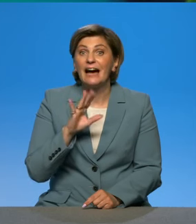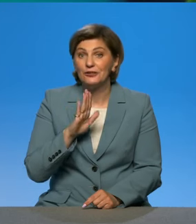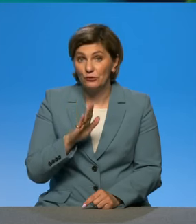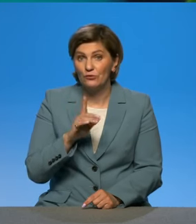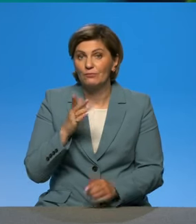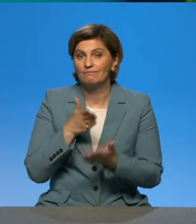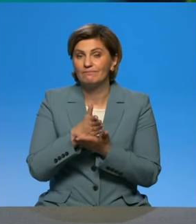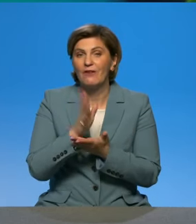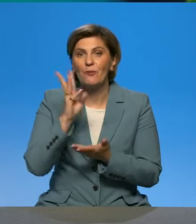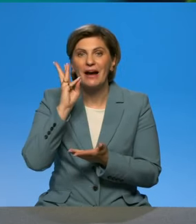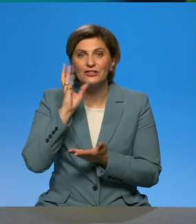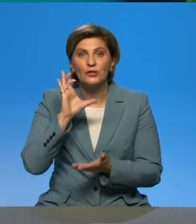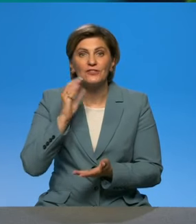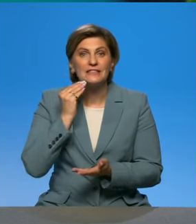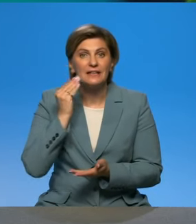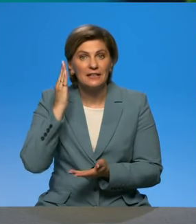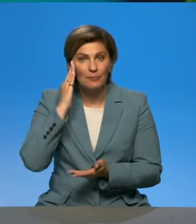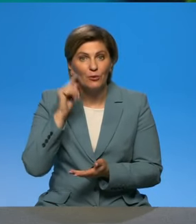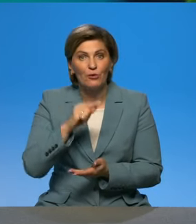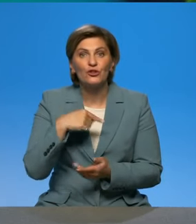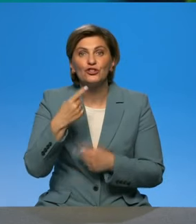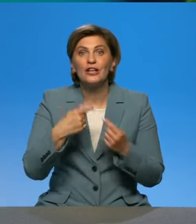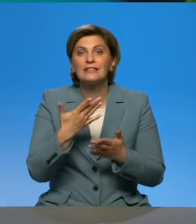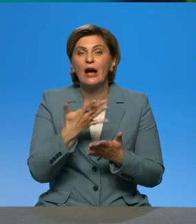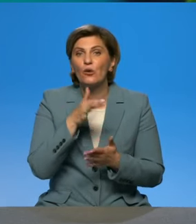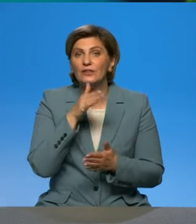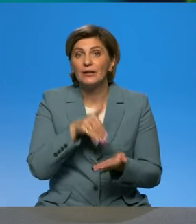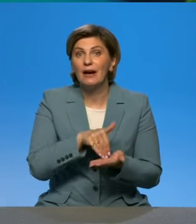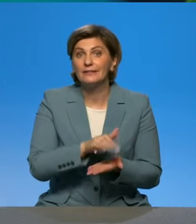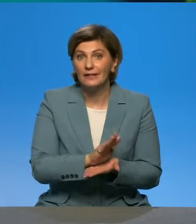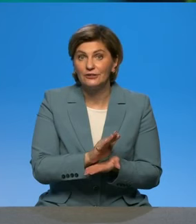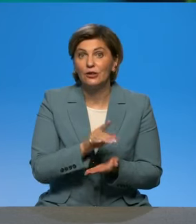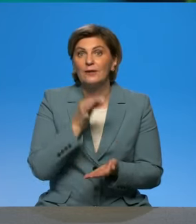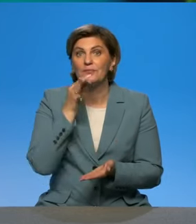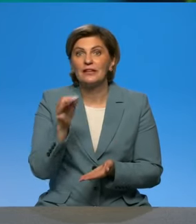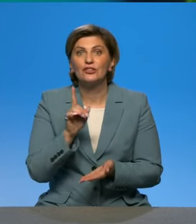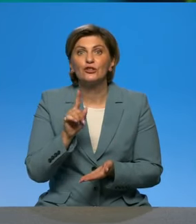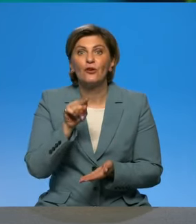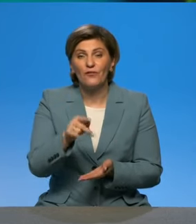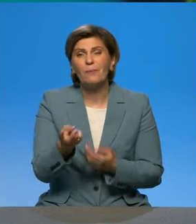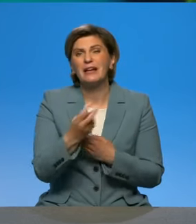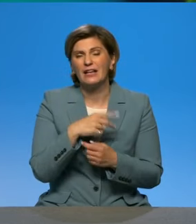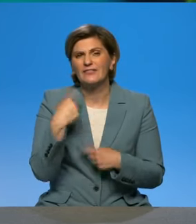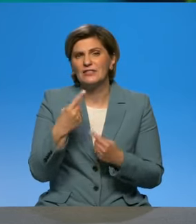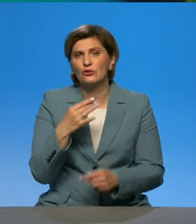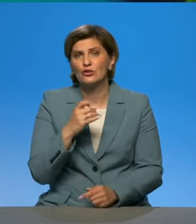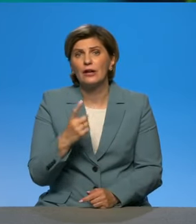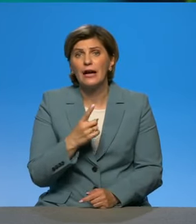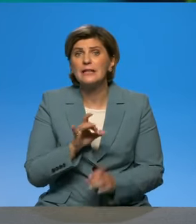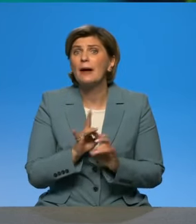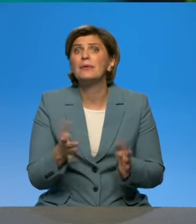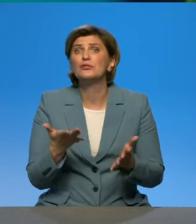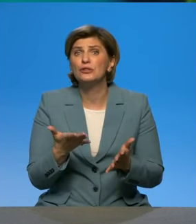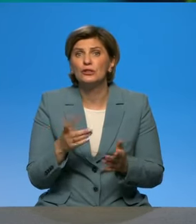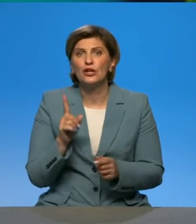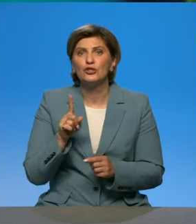Японией, ему через некоторое время отказали и сказали, что вы знаете, вот вы заходите в следующий раз. А причина была в том, что они